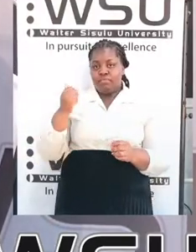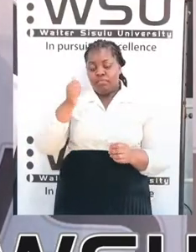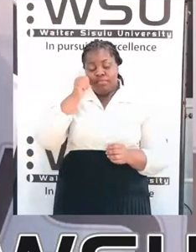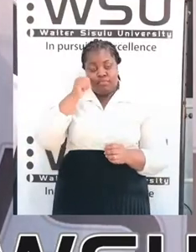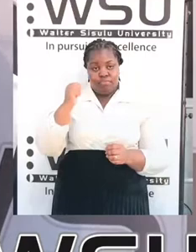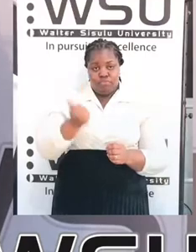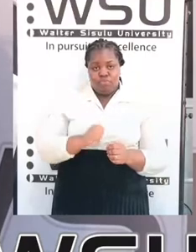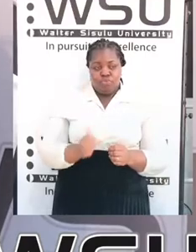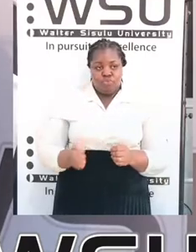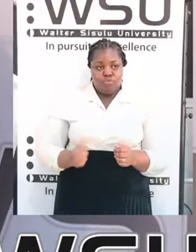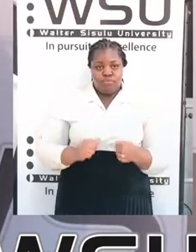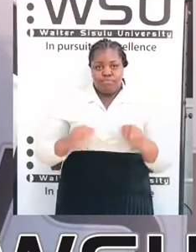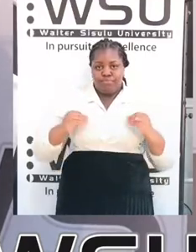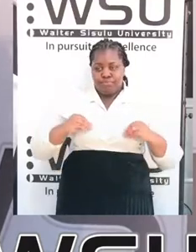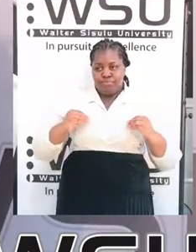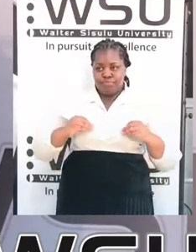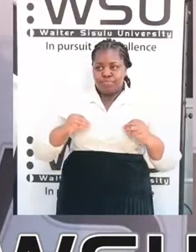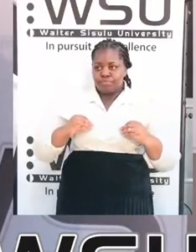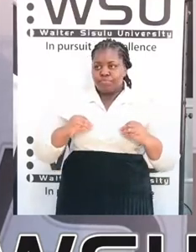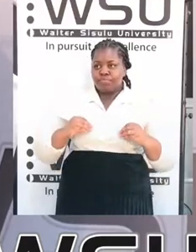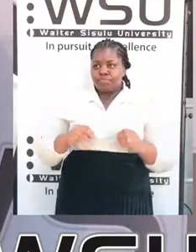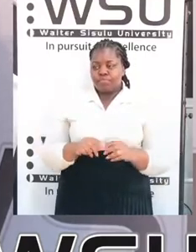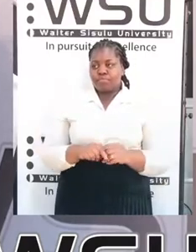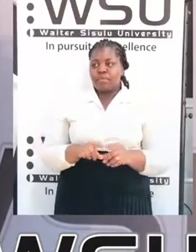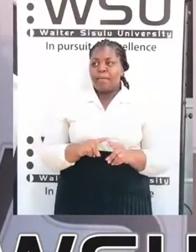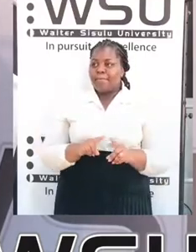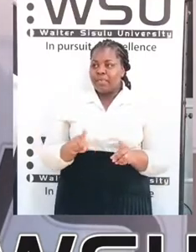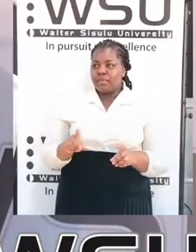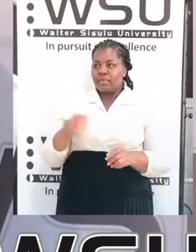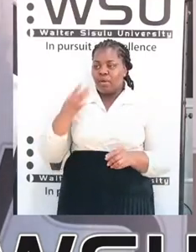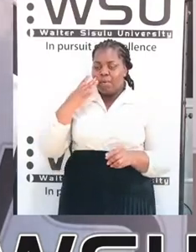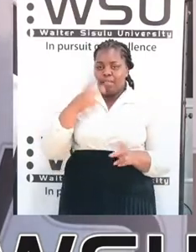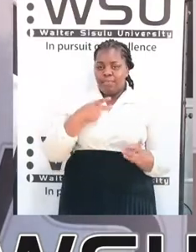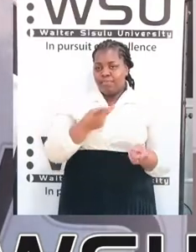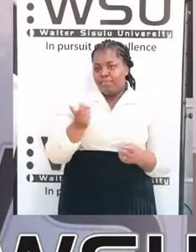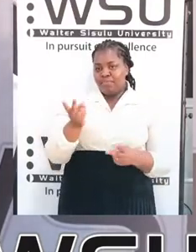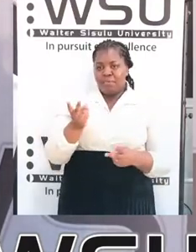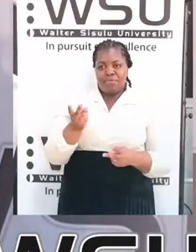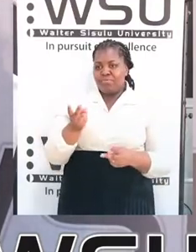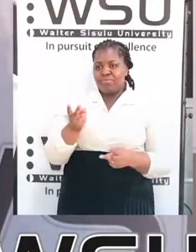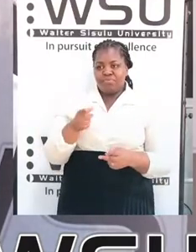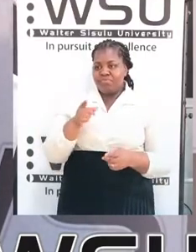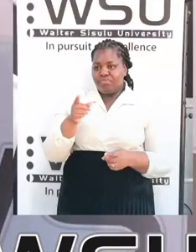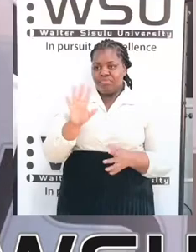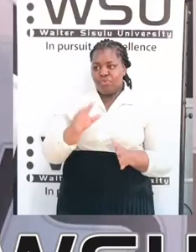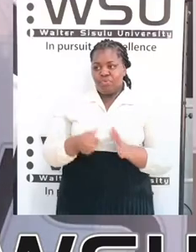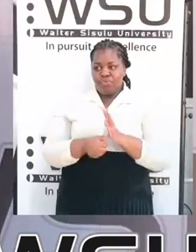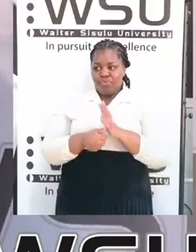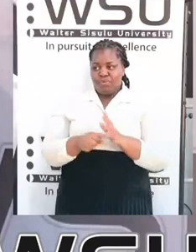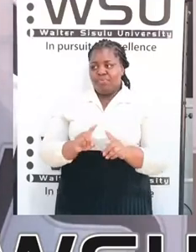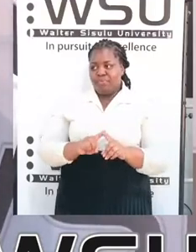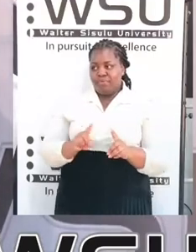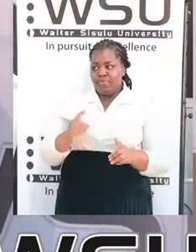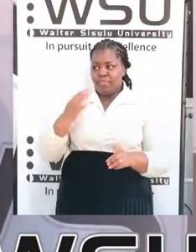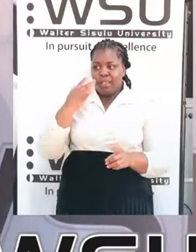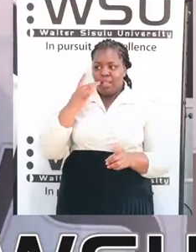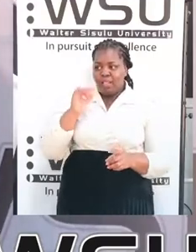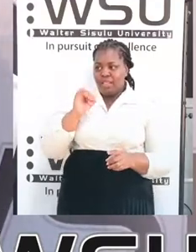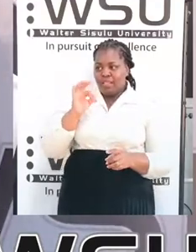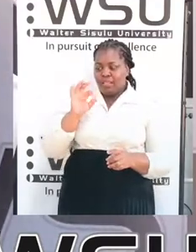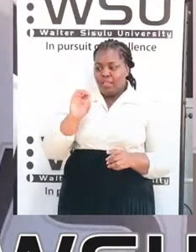isuti. Emhle enxibe zonke izivatho kodwa kuthiwe xa ijongwe kuthiwe akukho mntu apha. Kodwa xa